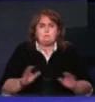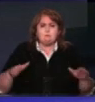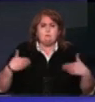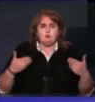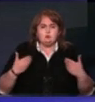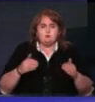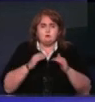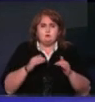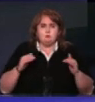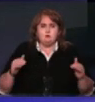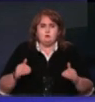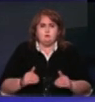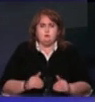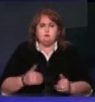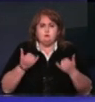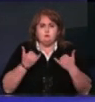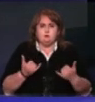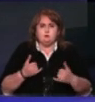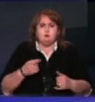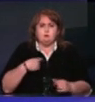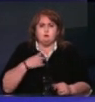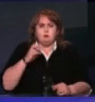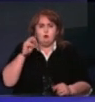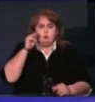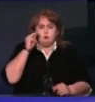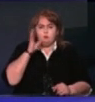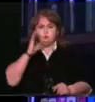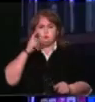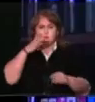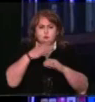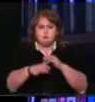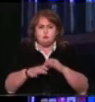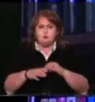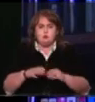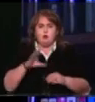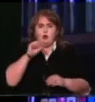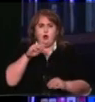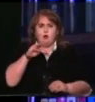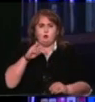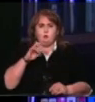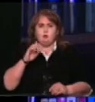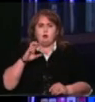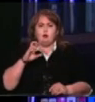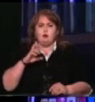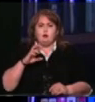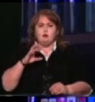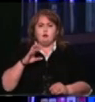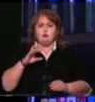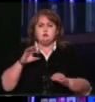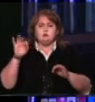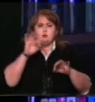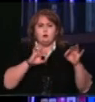Здравствуйте, ребята. Сегодня мы на уроке будем изучать атомную модель Бора,